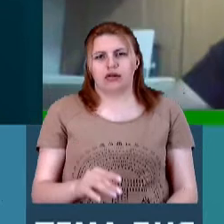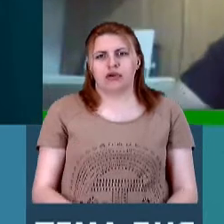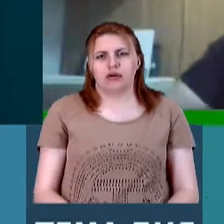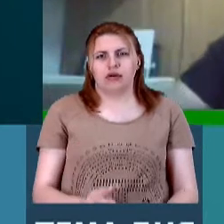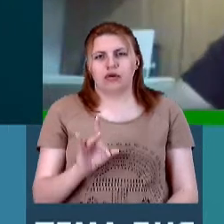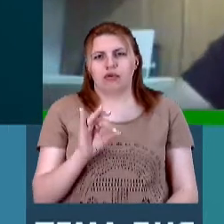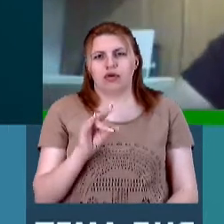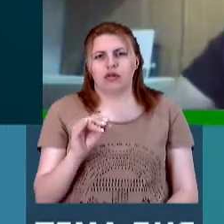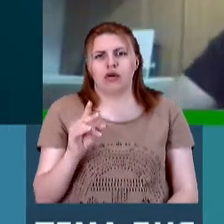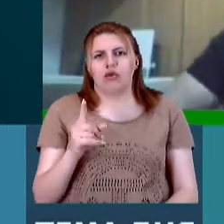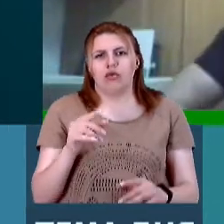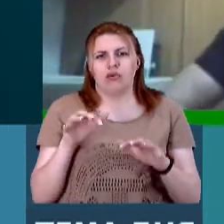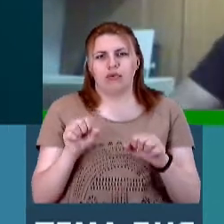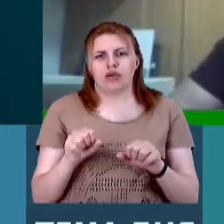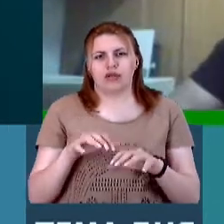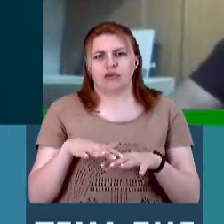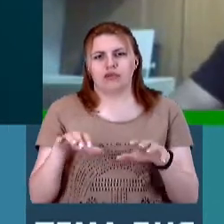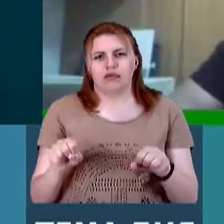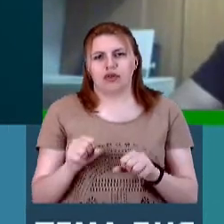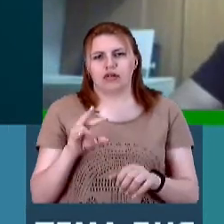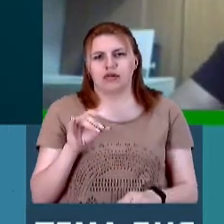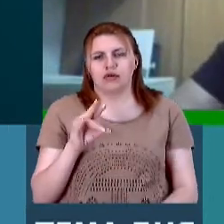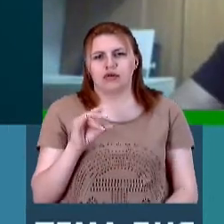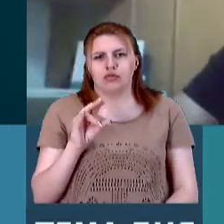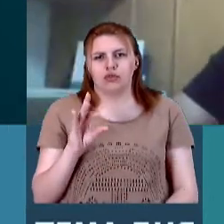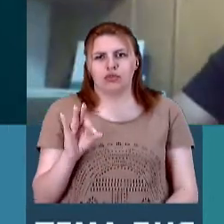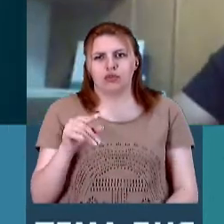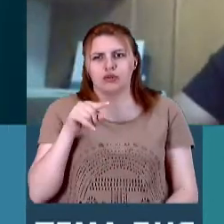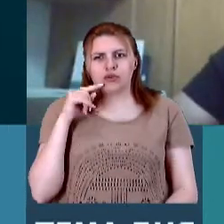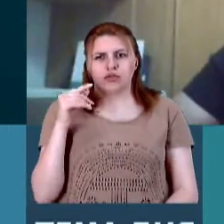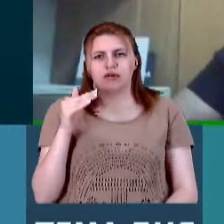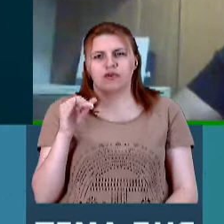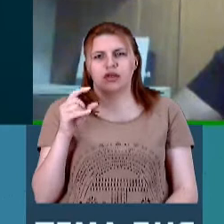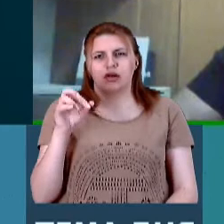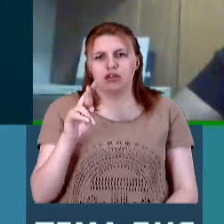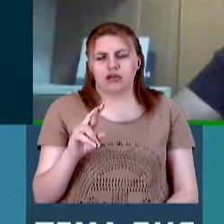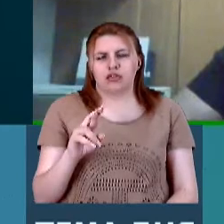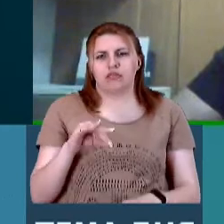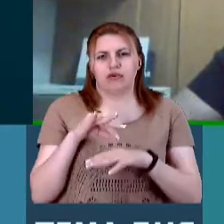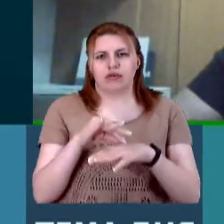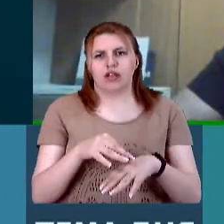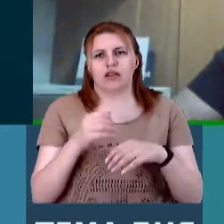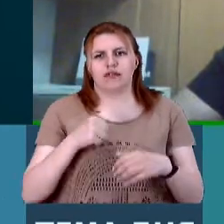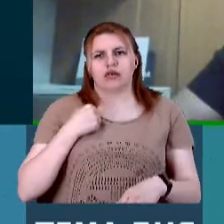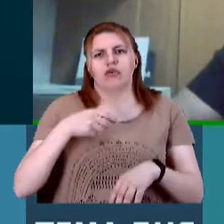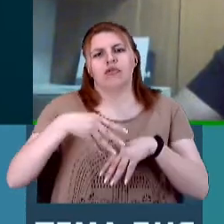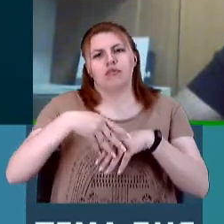Пане Романе, окупаційна влада синхронно з Російською Федерацією провела ось цей військовий парад до Дня Перемоги. На ваш погляд, навіщо